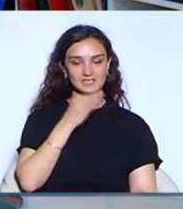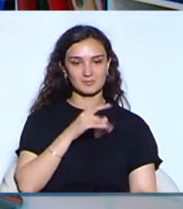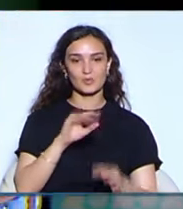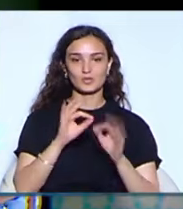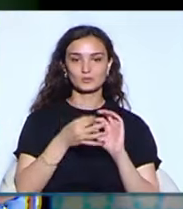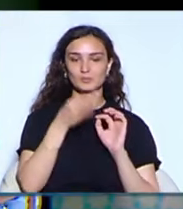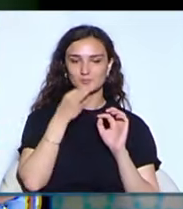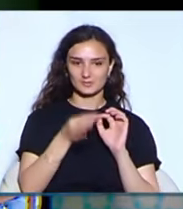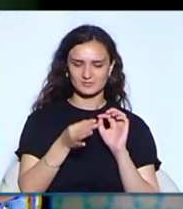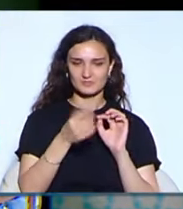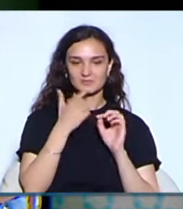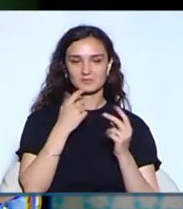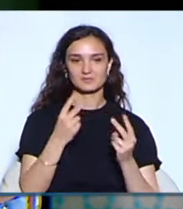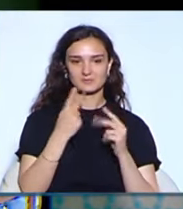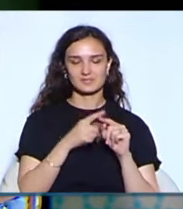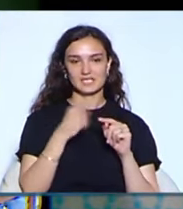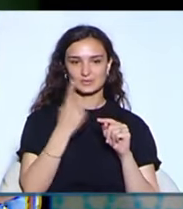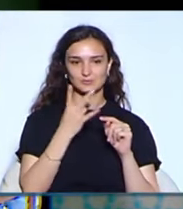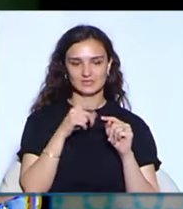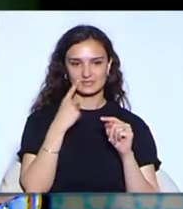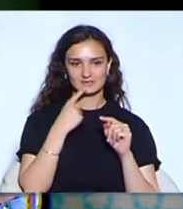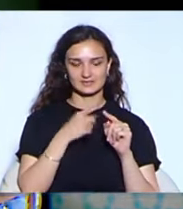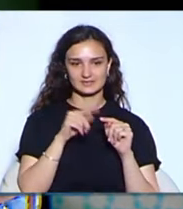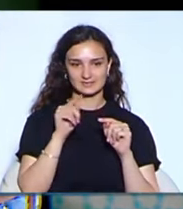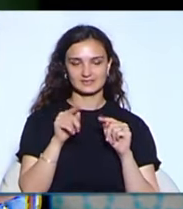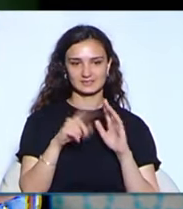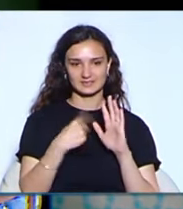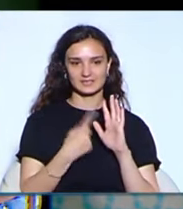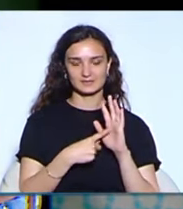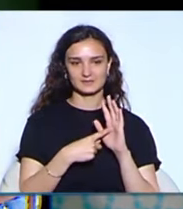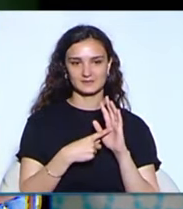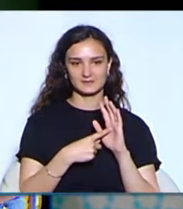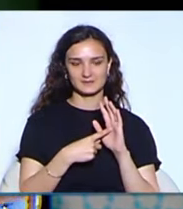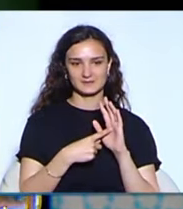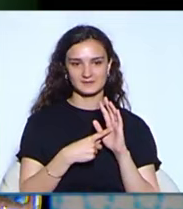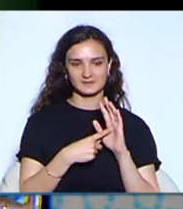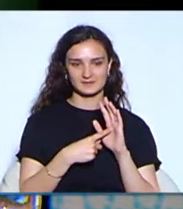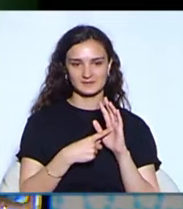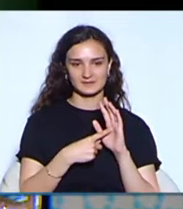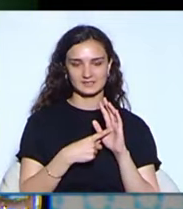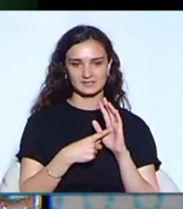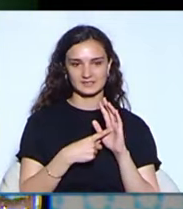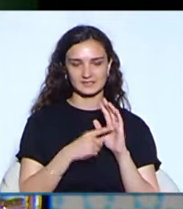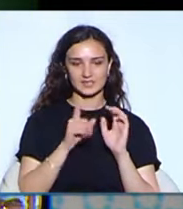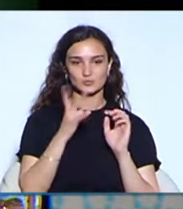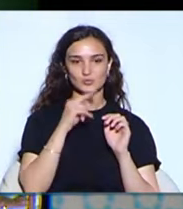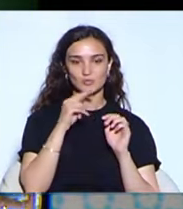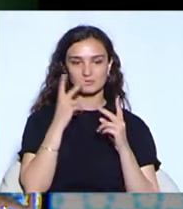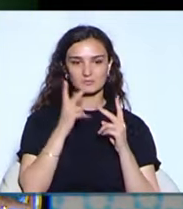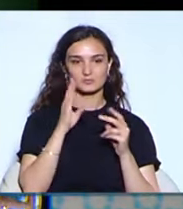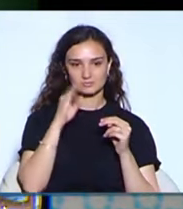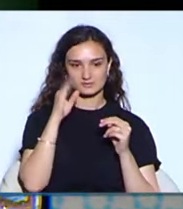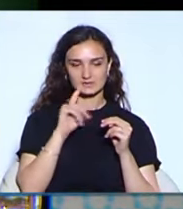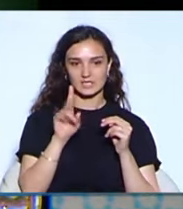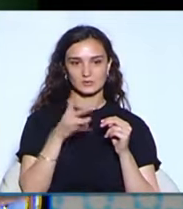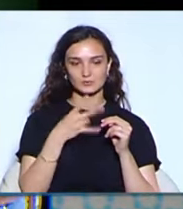პასუხს გავცემდეთ მაყურებელს, ხომ? აქ ერთიც უნდა ითქვას თქვენ გამისვით კითხვა. რას უნდა მიაქციოთ შეგულ მაყურადღებს და